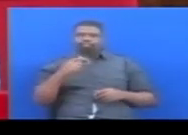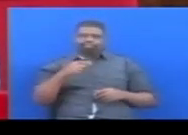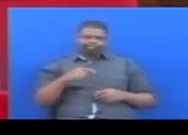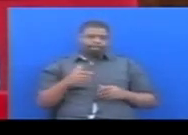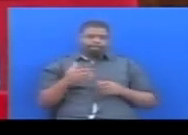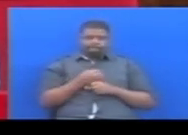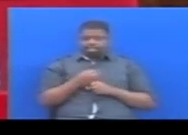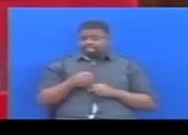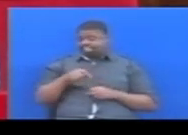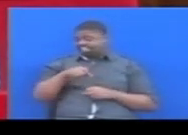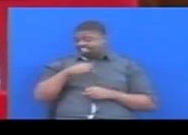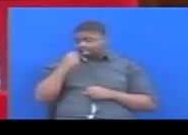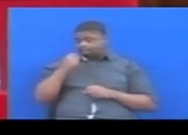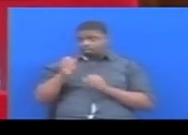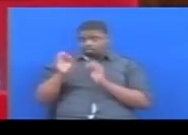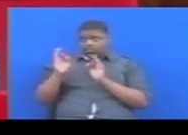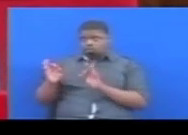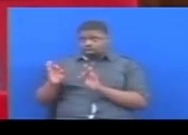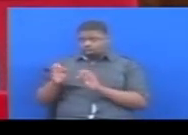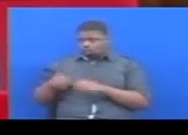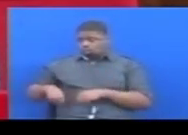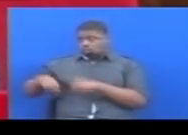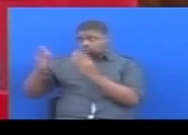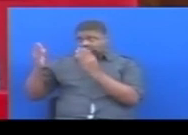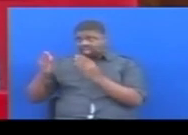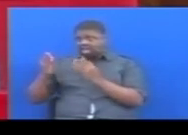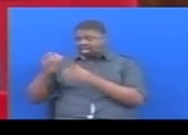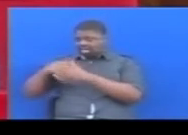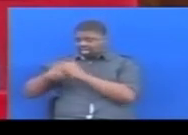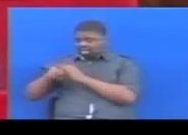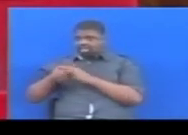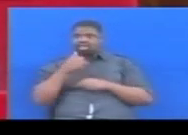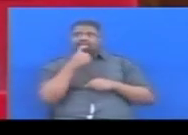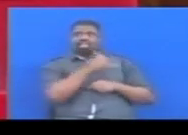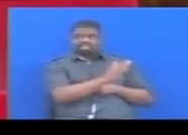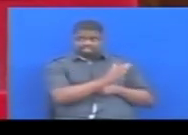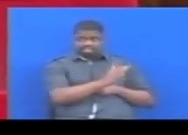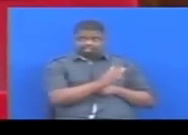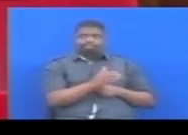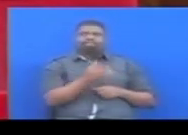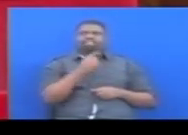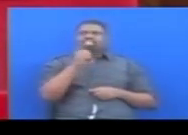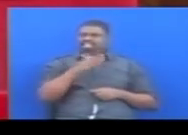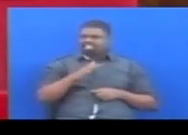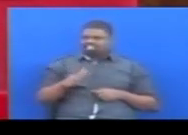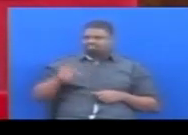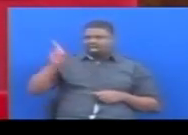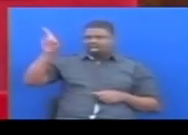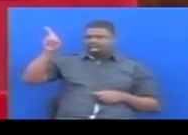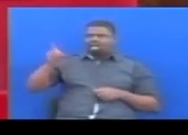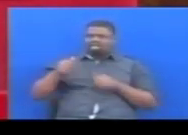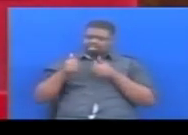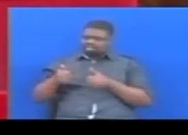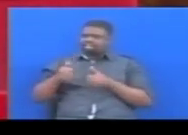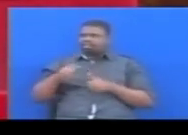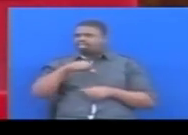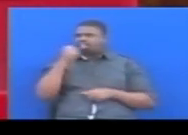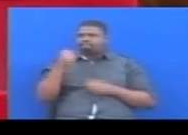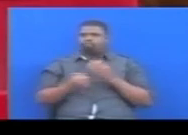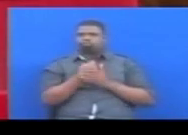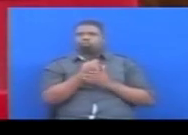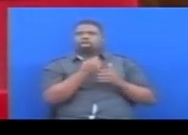kuuza nje ya nchi. Na kwa kuwa Zanzibar inategemea kitoweo cha nyama kutoka Tanzania bara, je, serikali ina utaratibu gani na